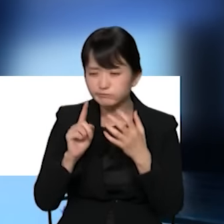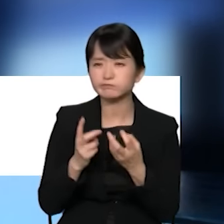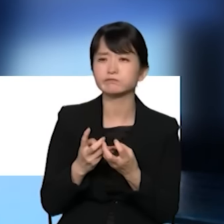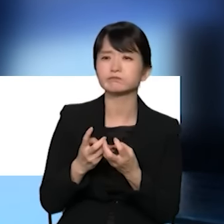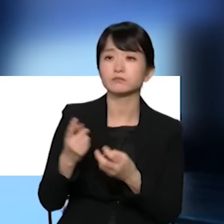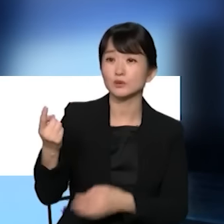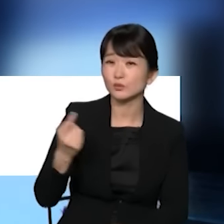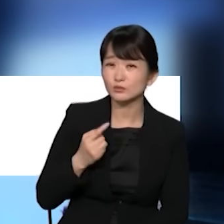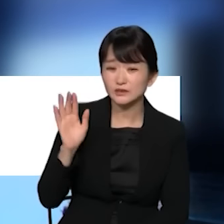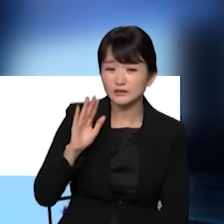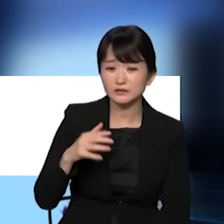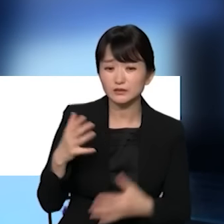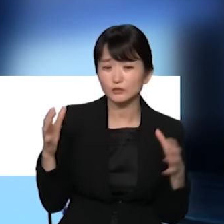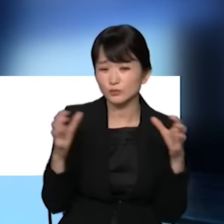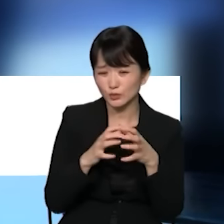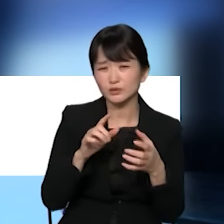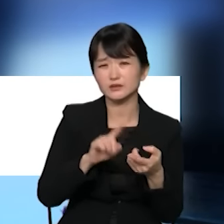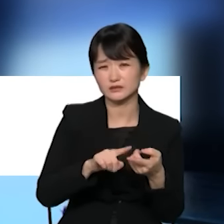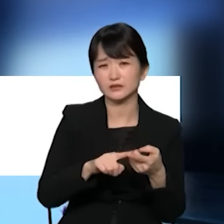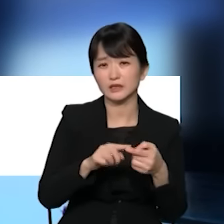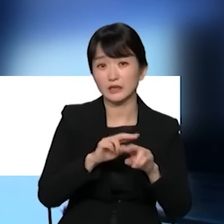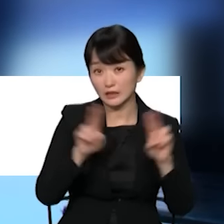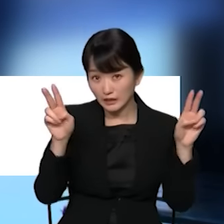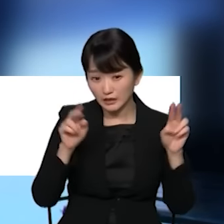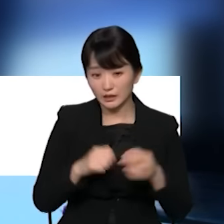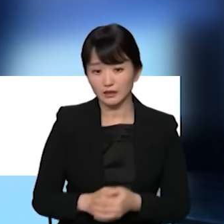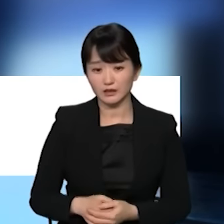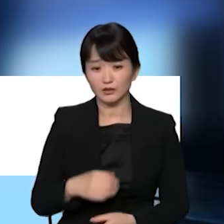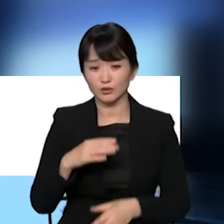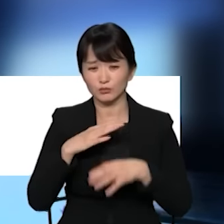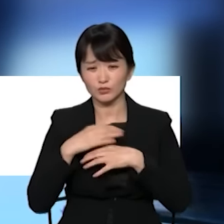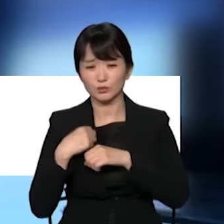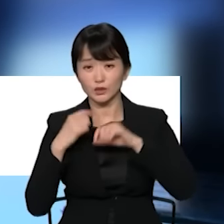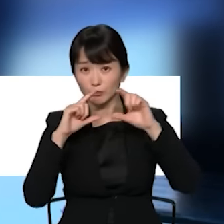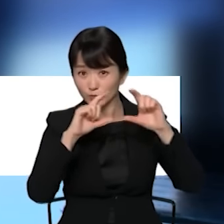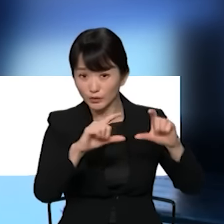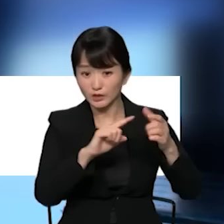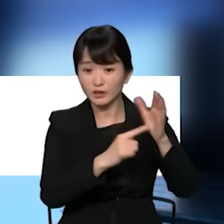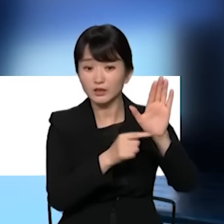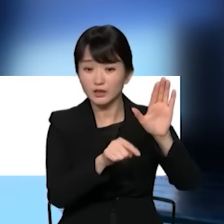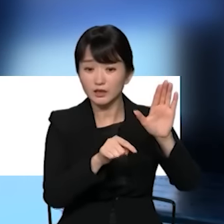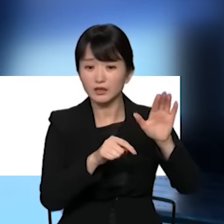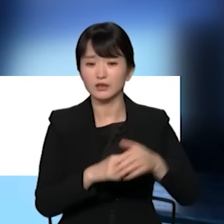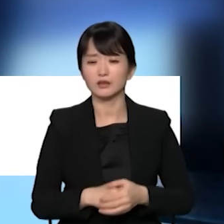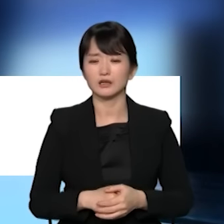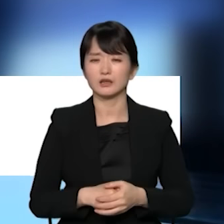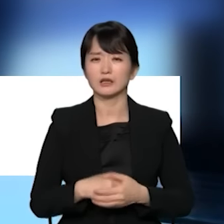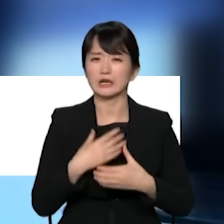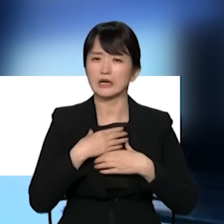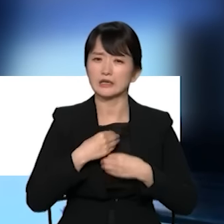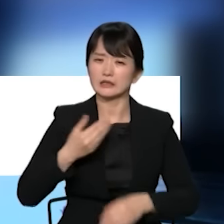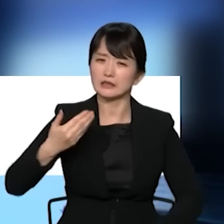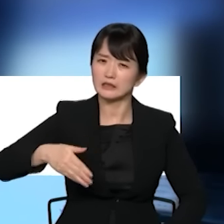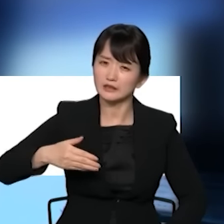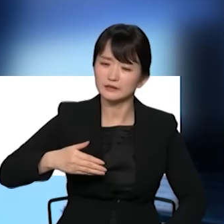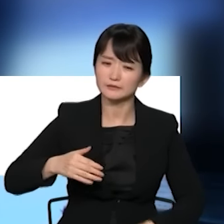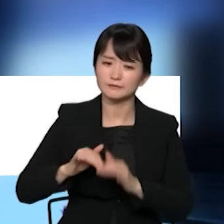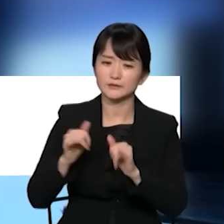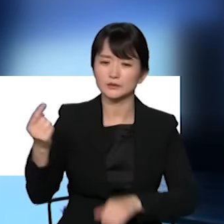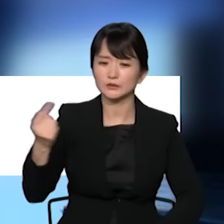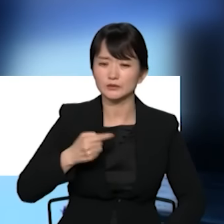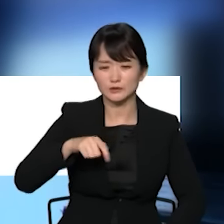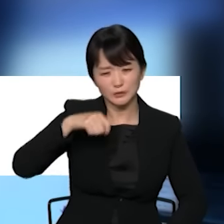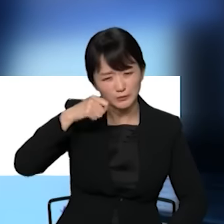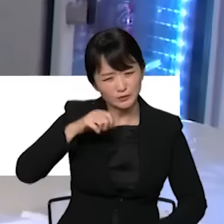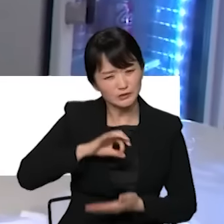오겠어요. 모임 자체를 취소를 하는 거지. 무서운 계엄령이 발표되고 그게 뭐 안정이 안 된 상태에서 사람들이 먹고 쓰고